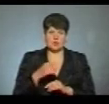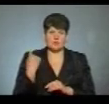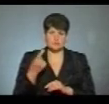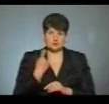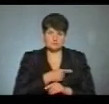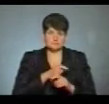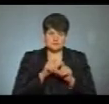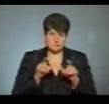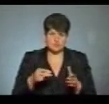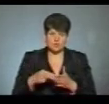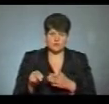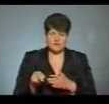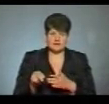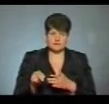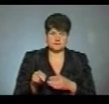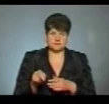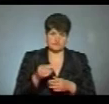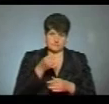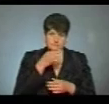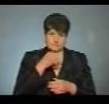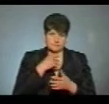на закупівлю лікарських засобів, це